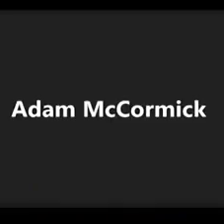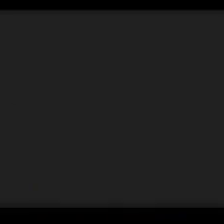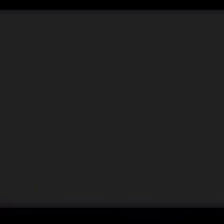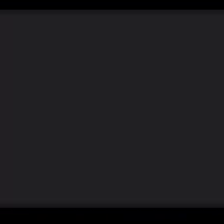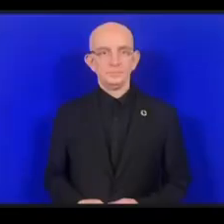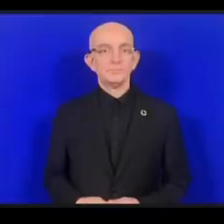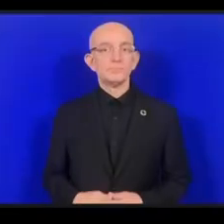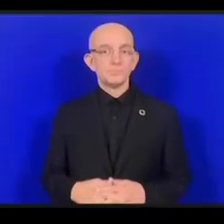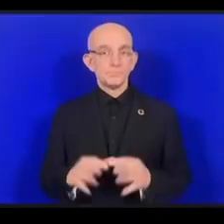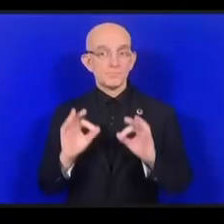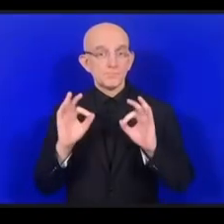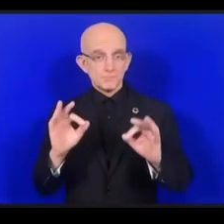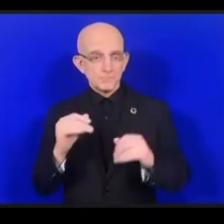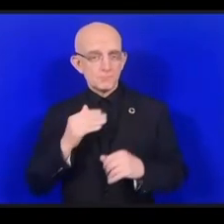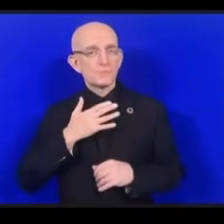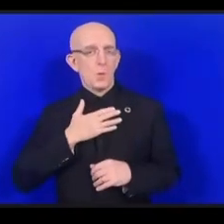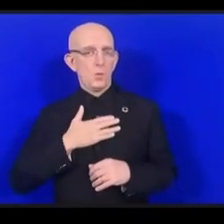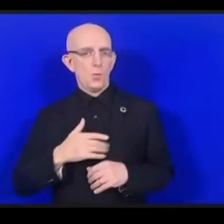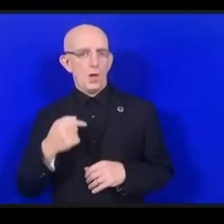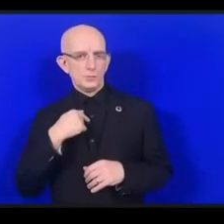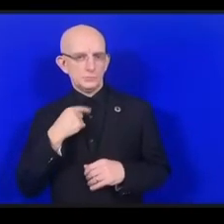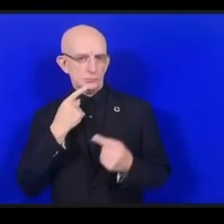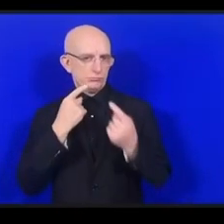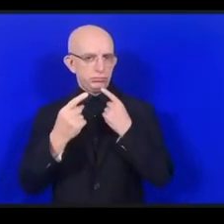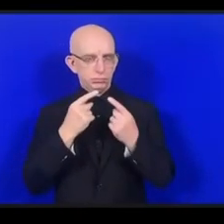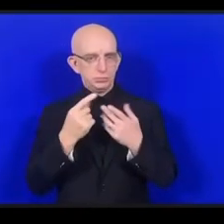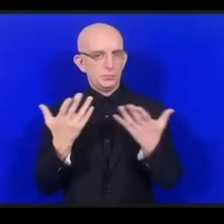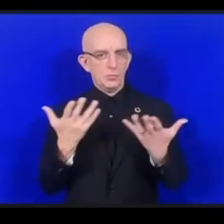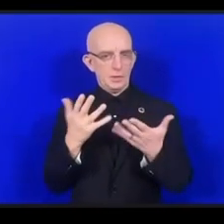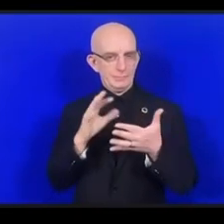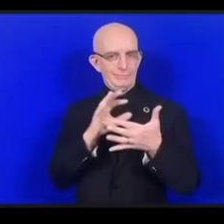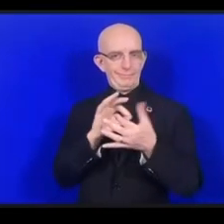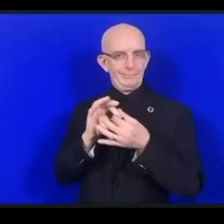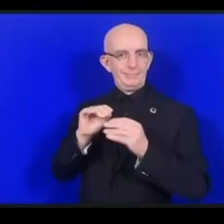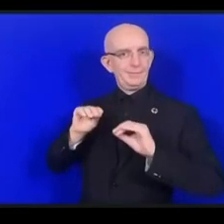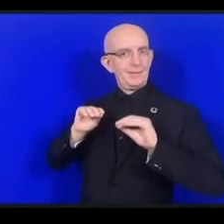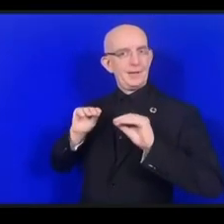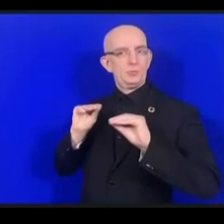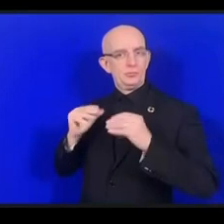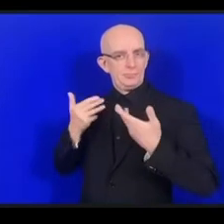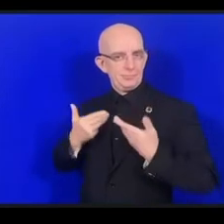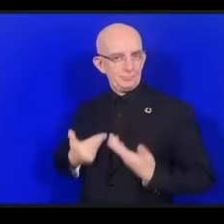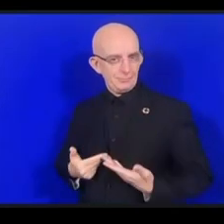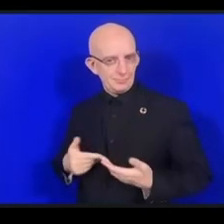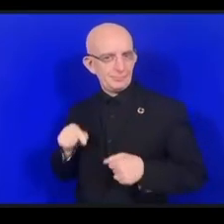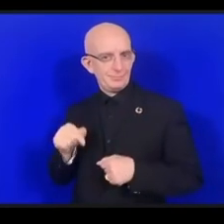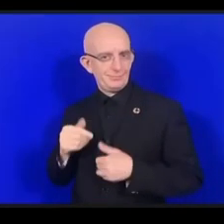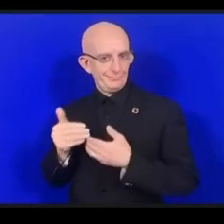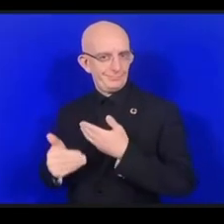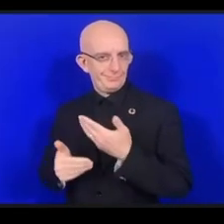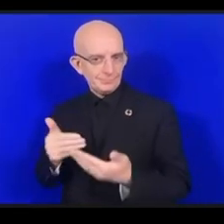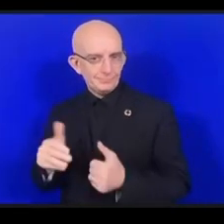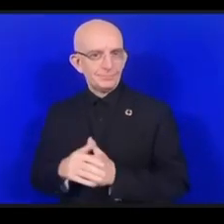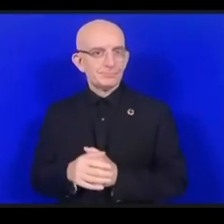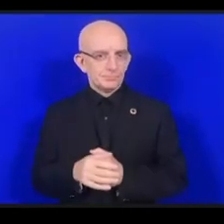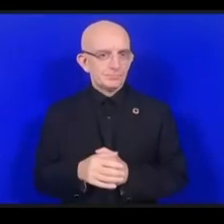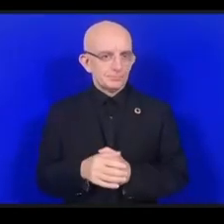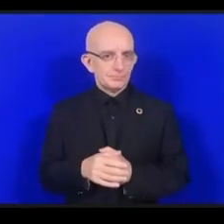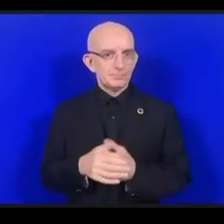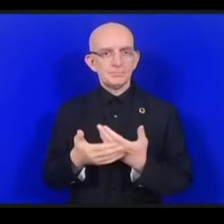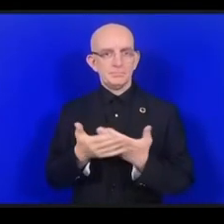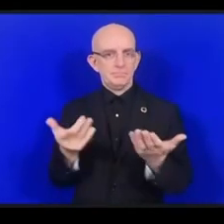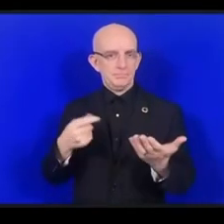题，因为呢，我们也是深度的在教育体系当中在做同样的工作。比方说，我